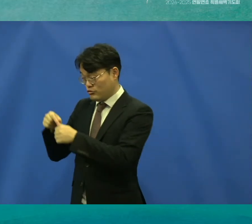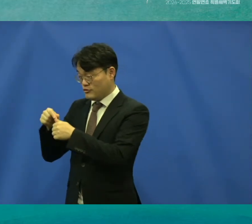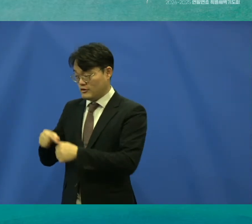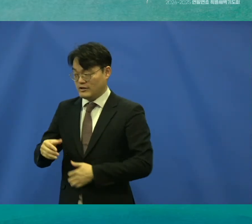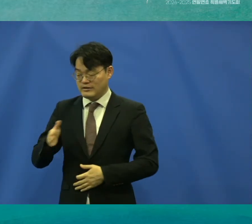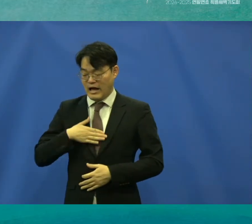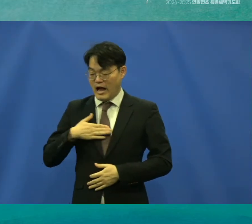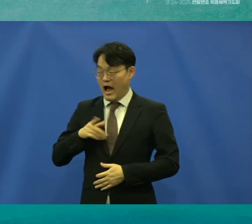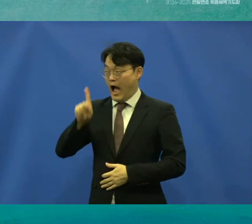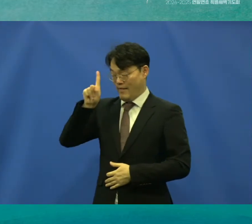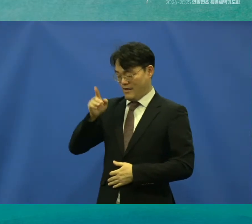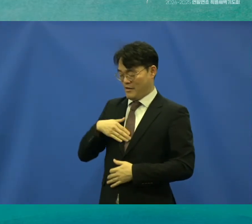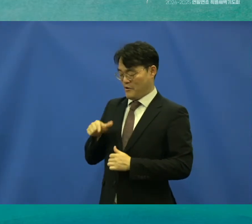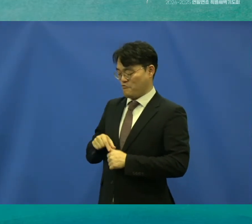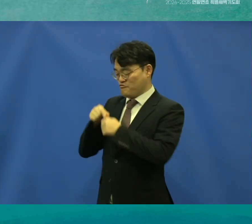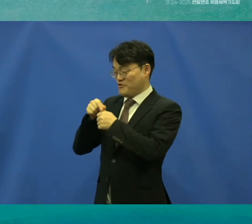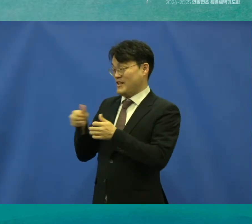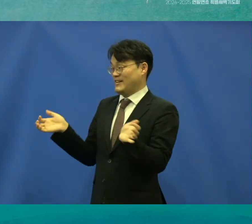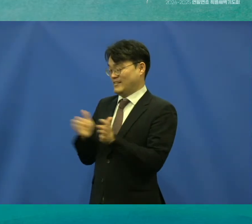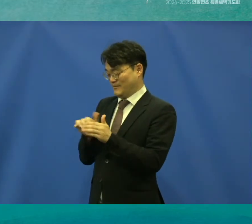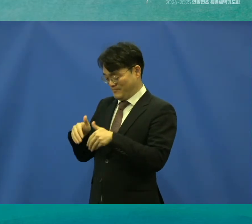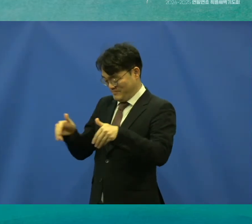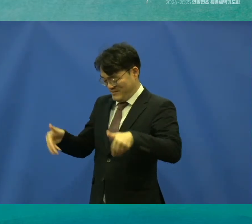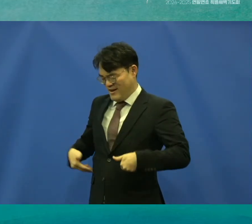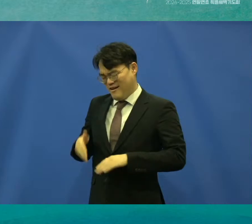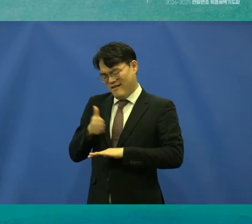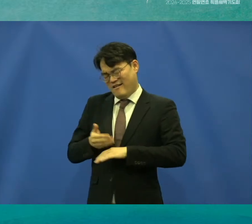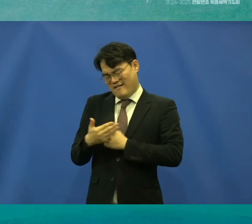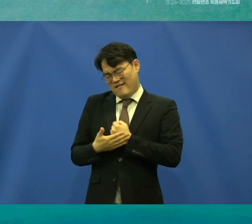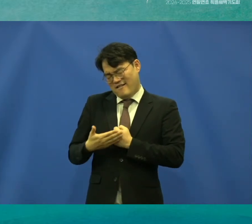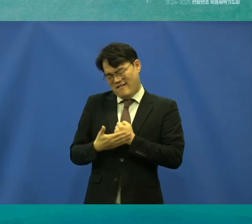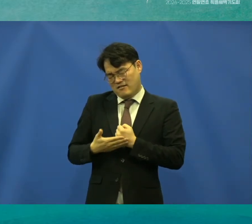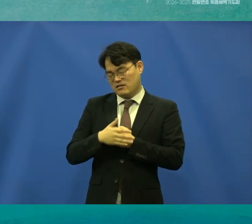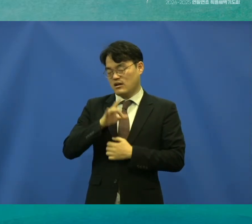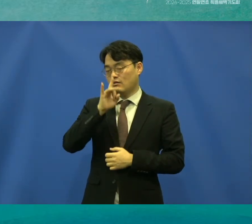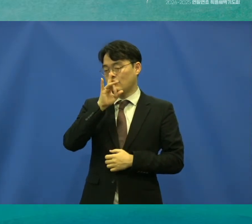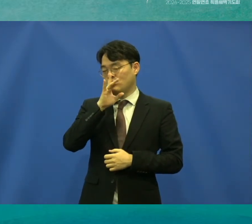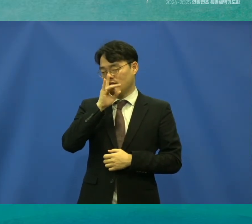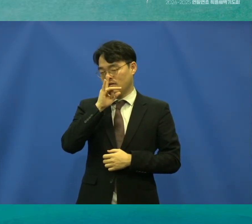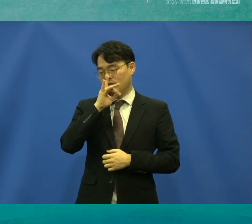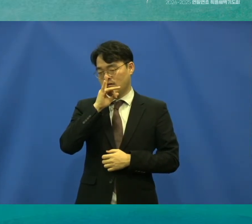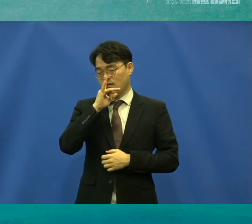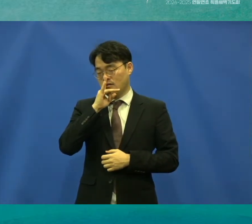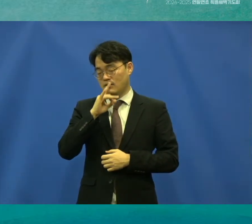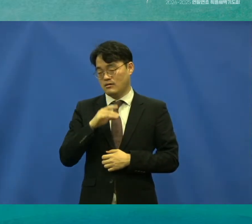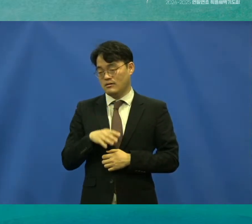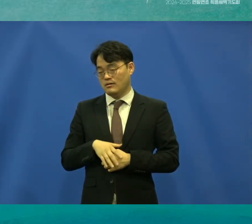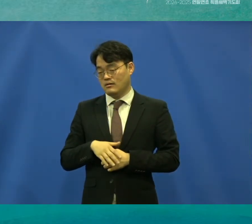여러분, 나만의 은혜, 나만의 감사로 끝나면 요나 컴플렉스에 빠지는 거예요.